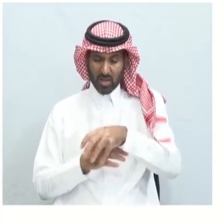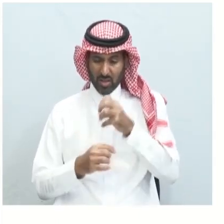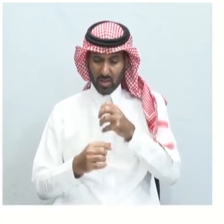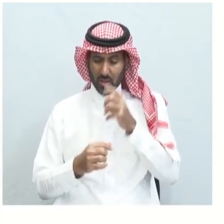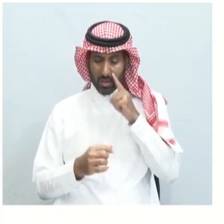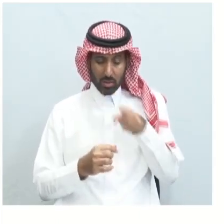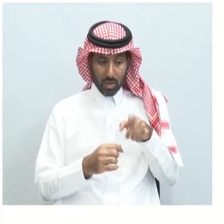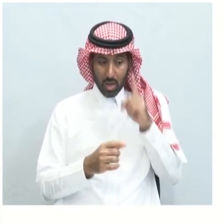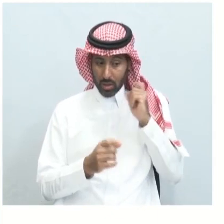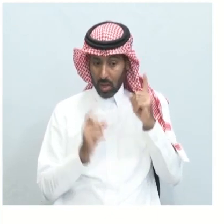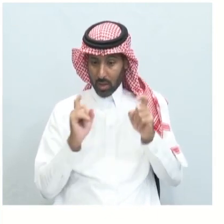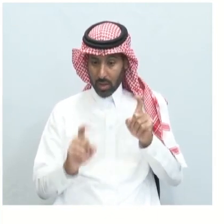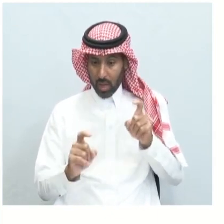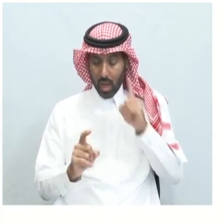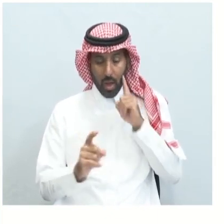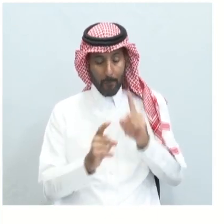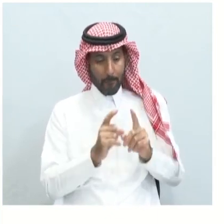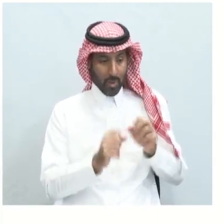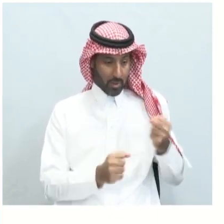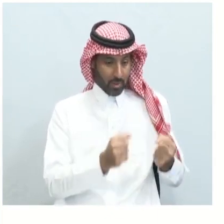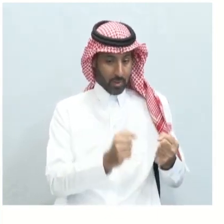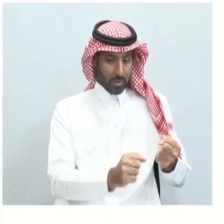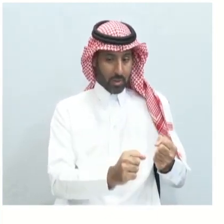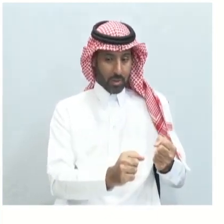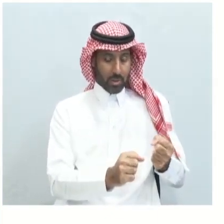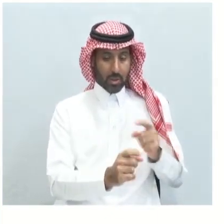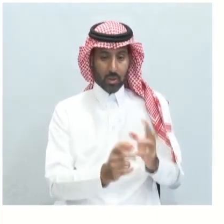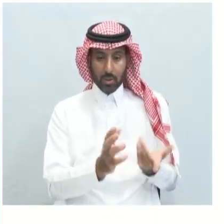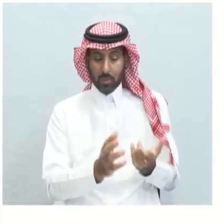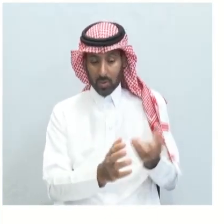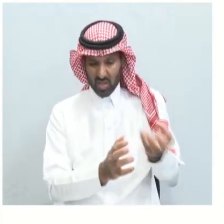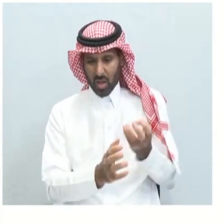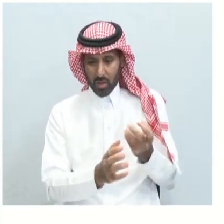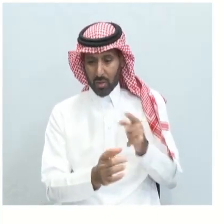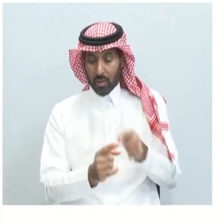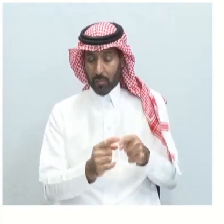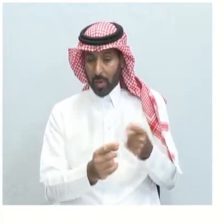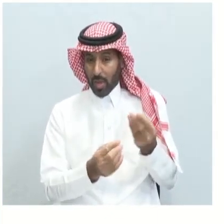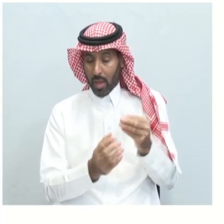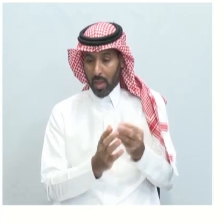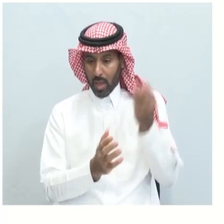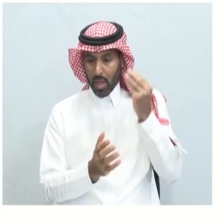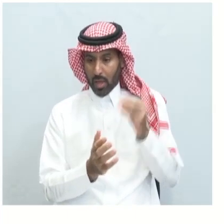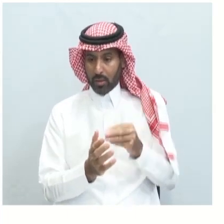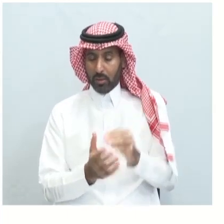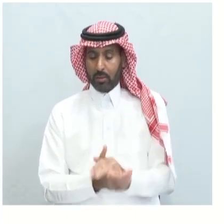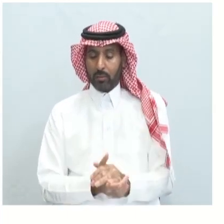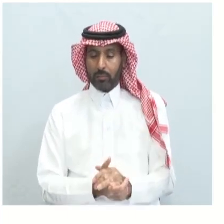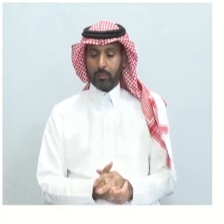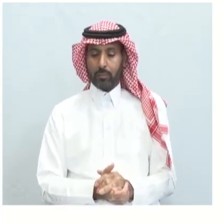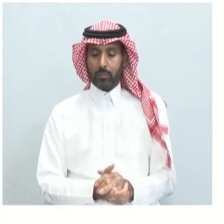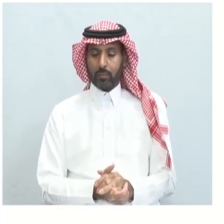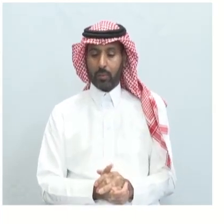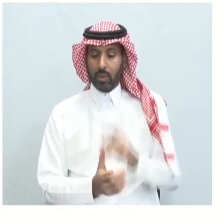القياده للتحكم بها مما قد يسبب ذلك الى تدمير او تعريض ركابها للخطر